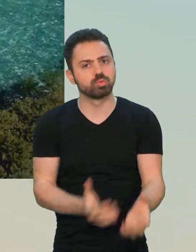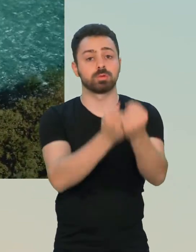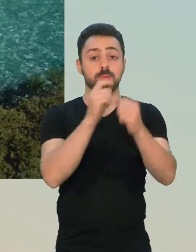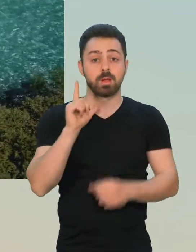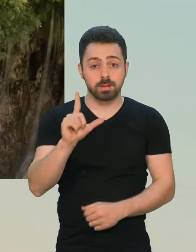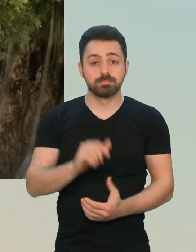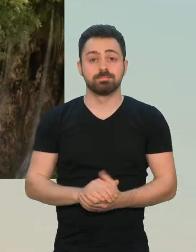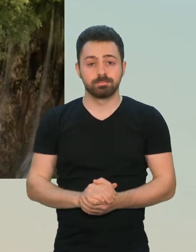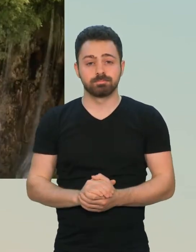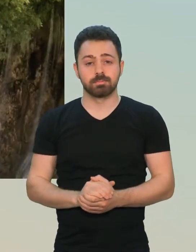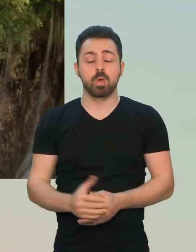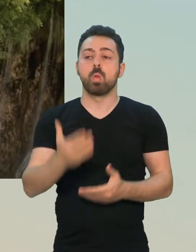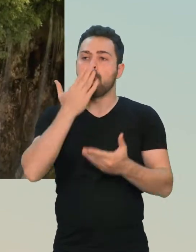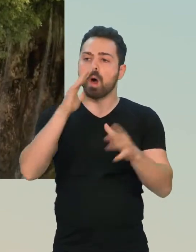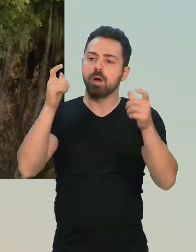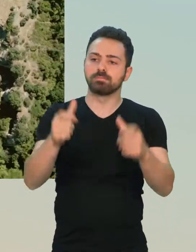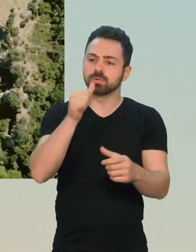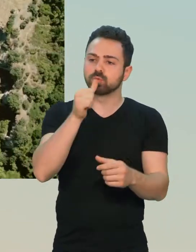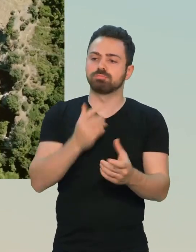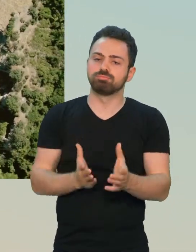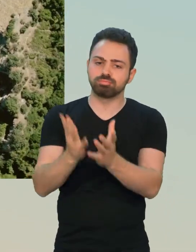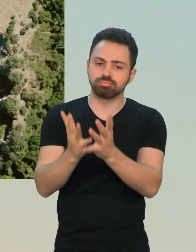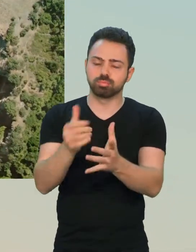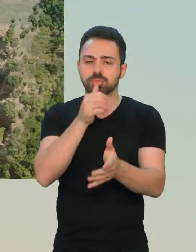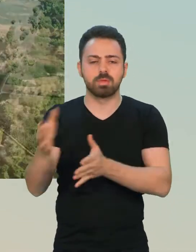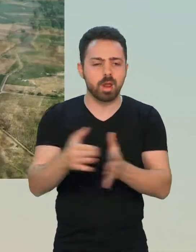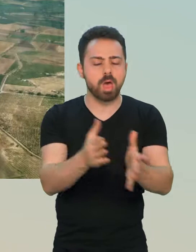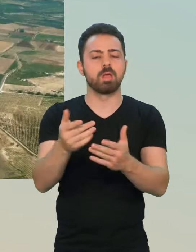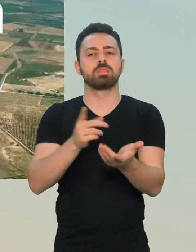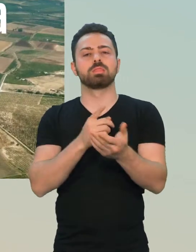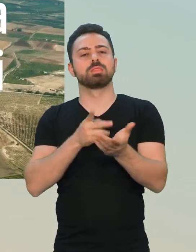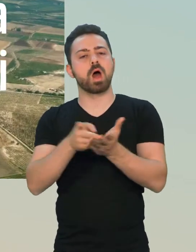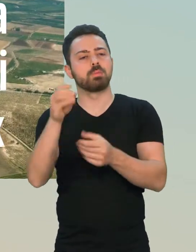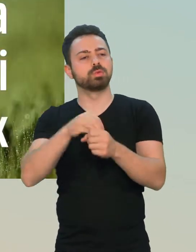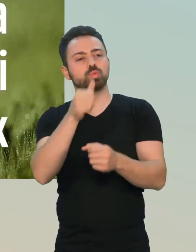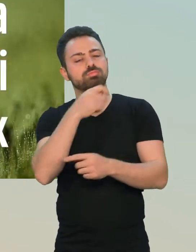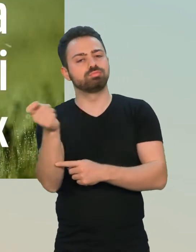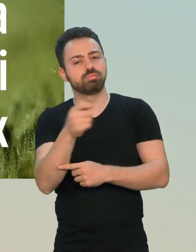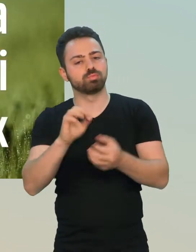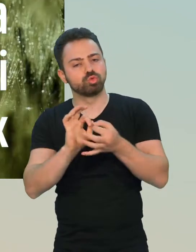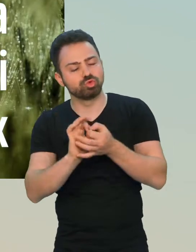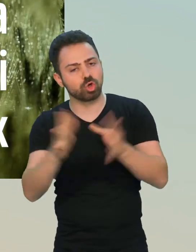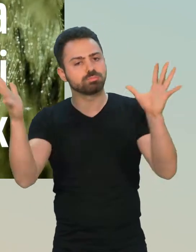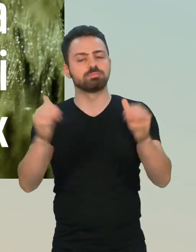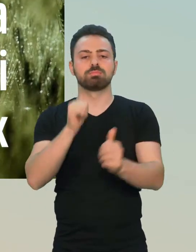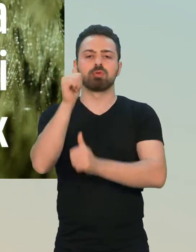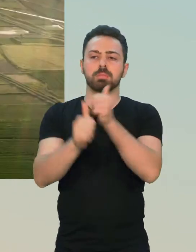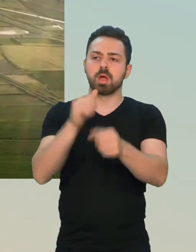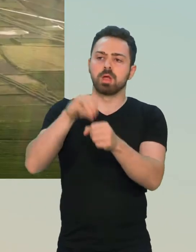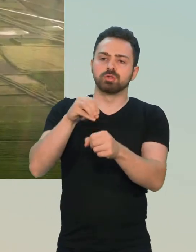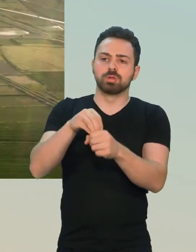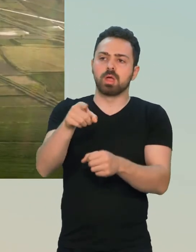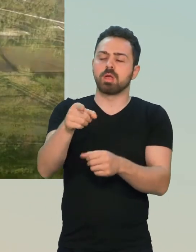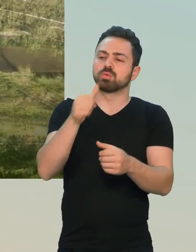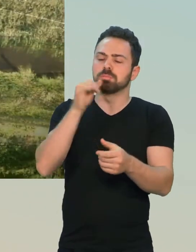seferberlik zamanı. Doğada suyun doğduğu ve geçtiği alanları koruyarak, tarımda sulama yöntemlerimizi iyileştirerek,